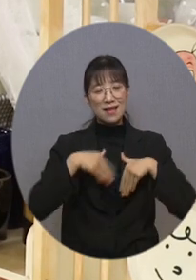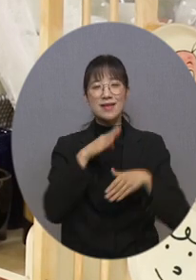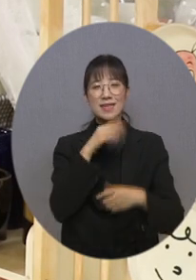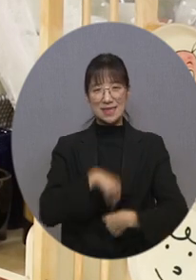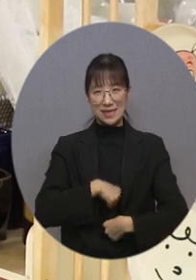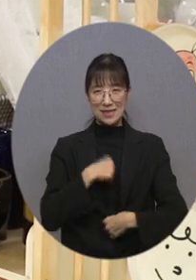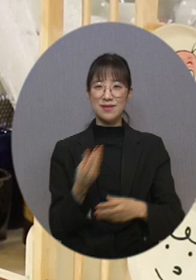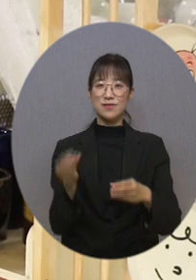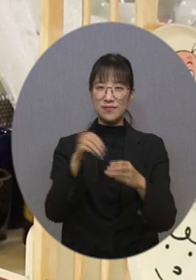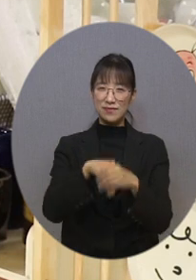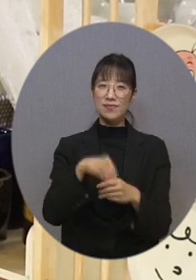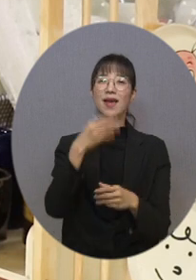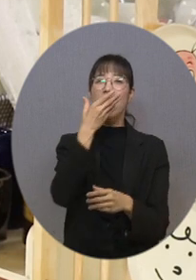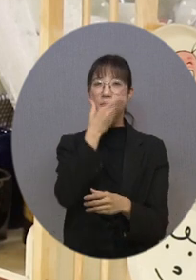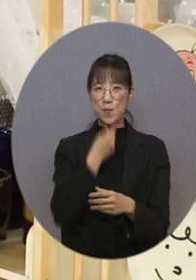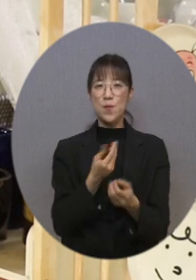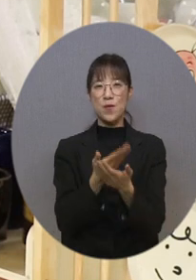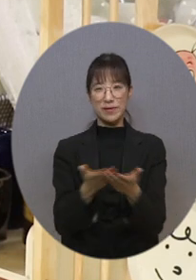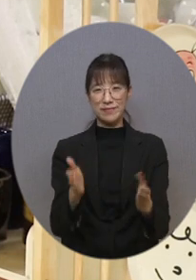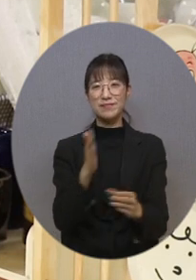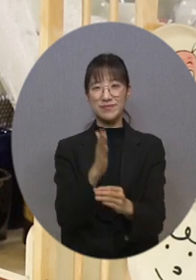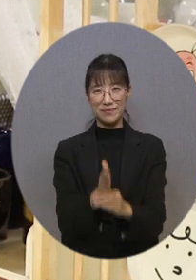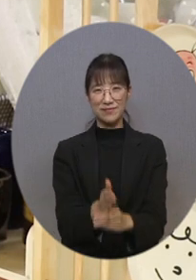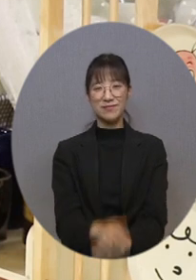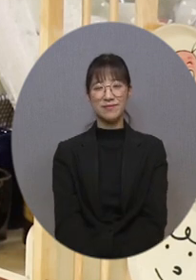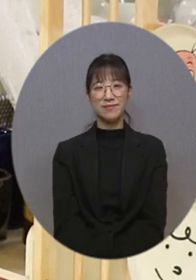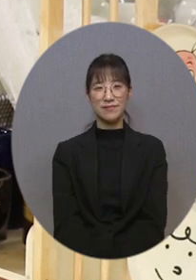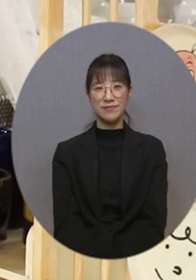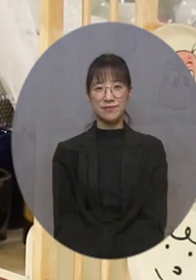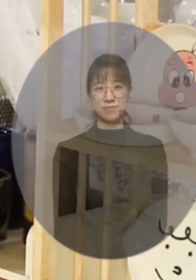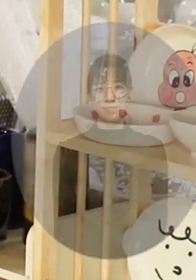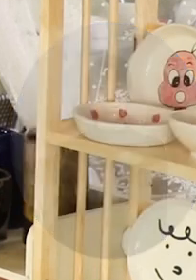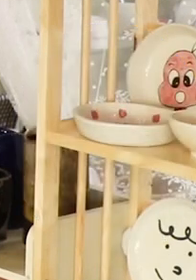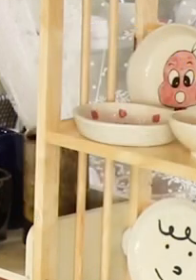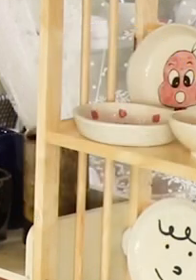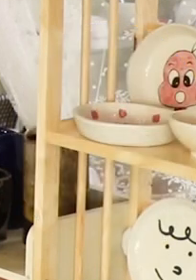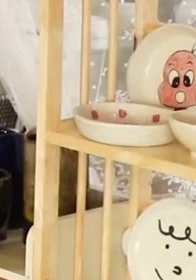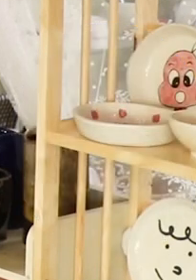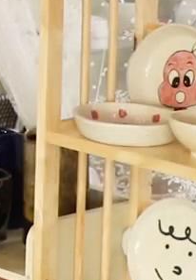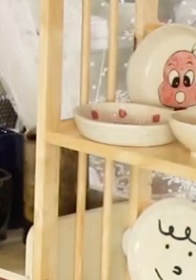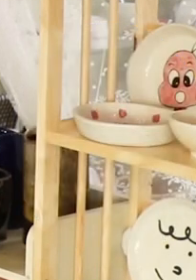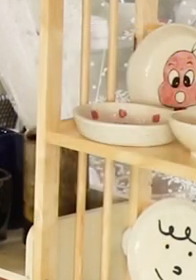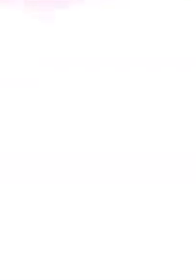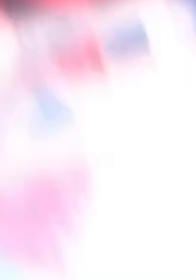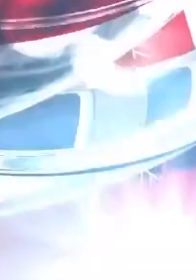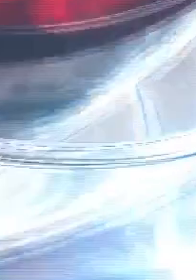느껴져 행복을 전해주고 있습니다. 복지TV 뉴스 이소영입니다.